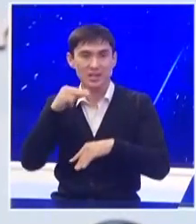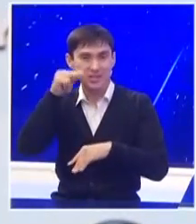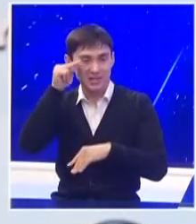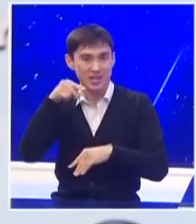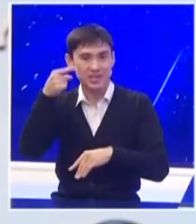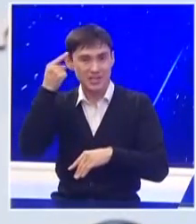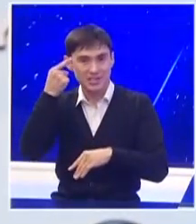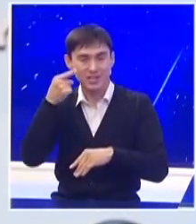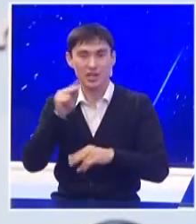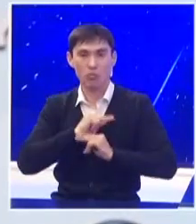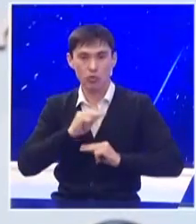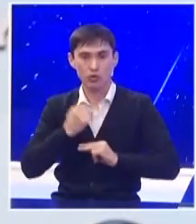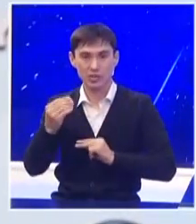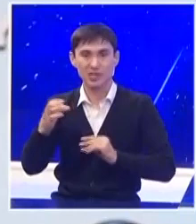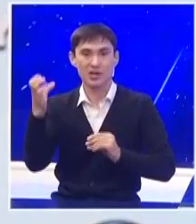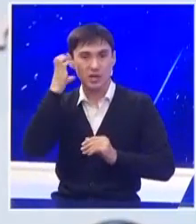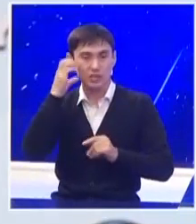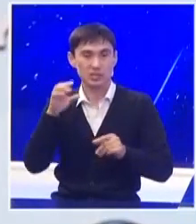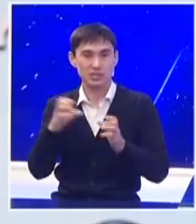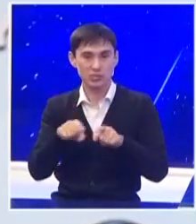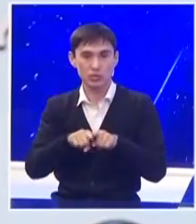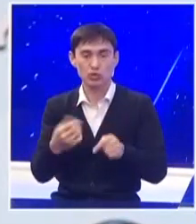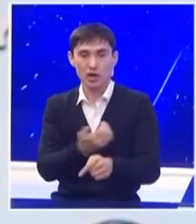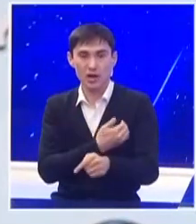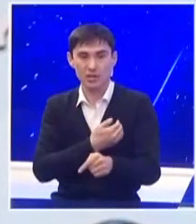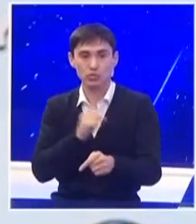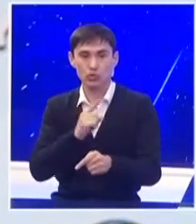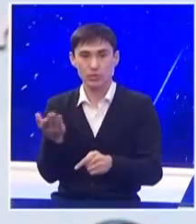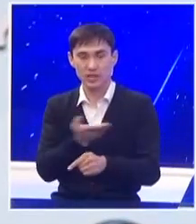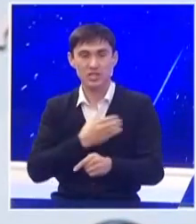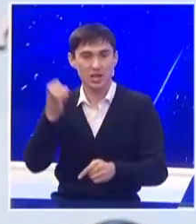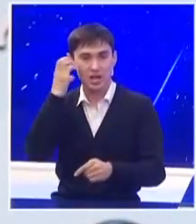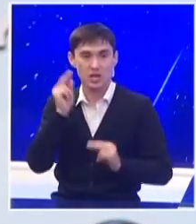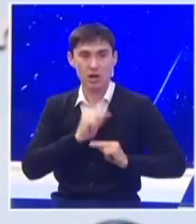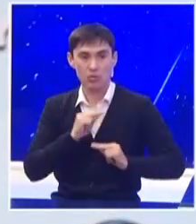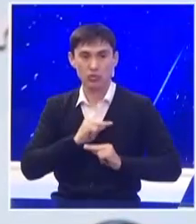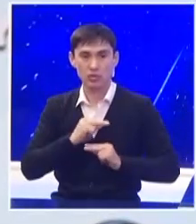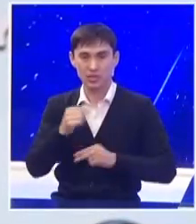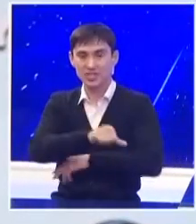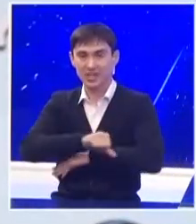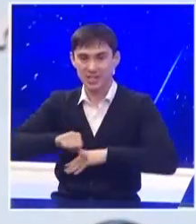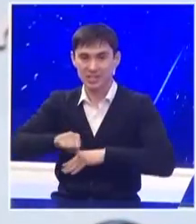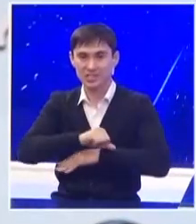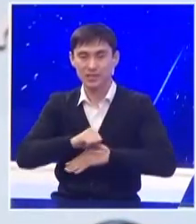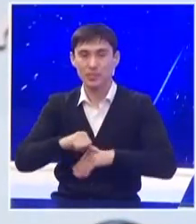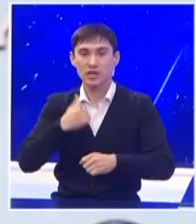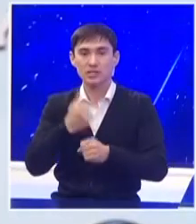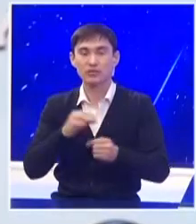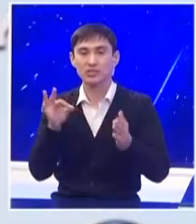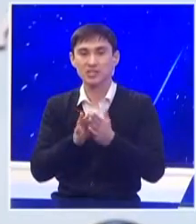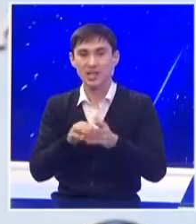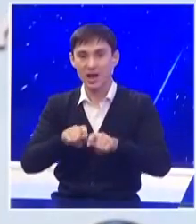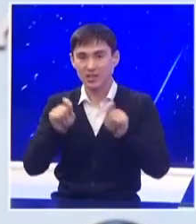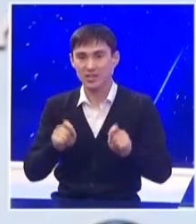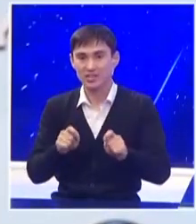или Кыргызстан, работают их радиостанции. Мы тоже хотим, чтобы наше радио работало даже на границе. Основной целью открытия